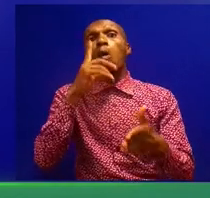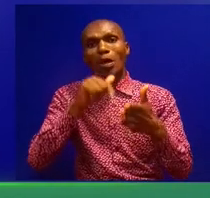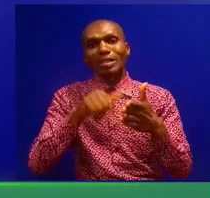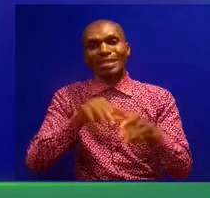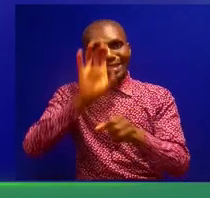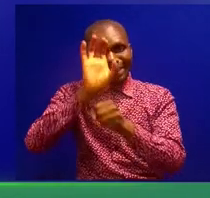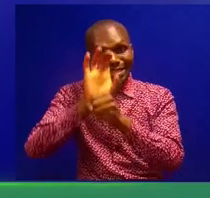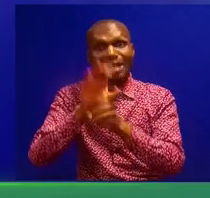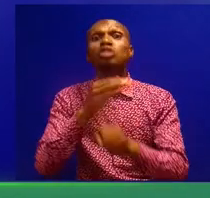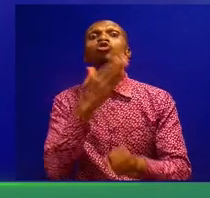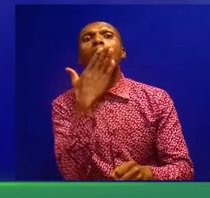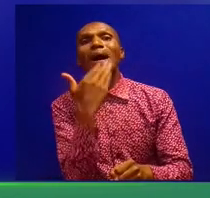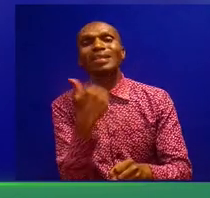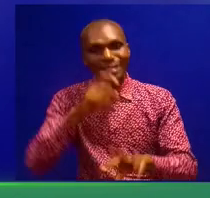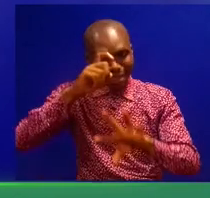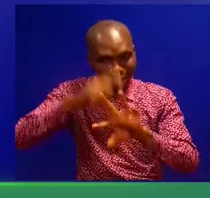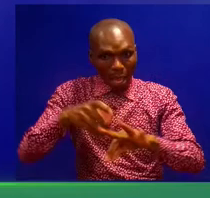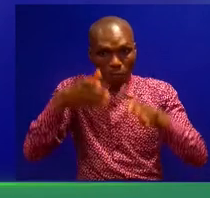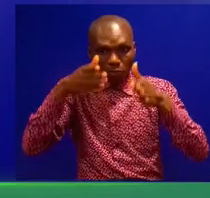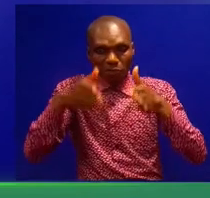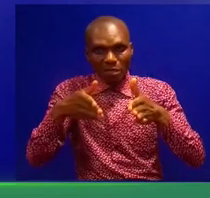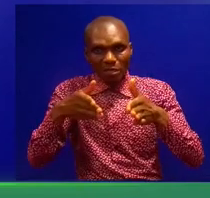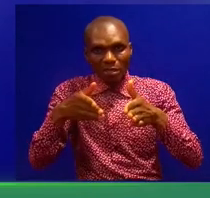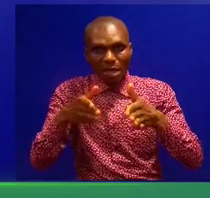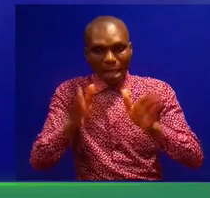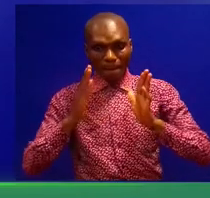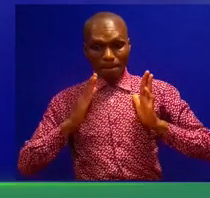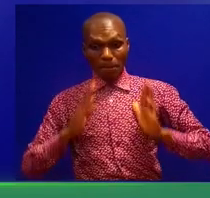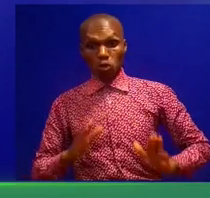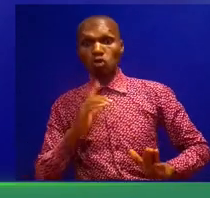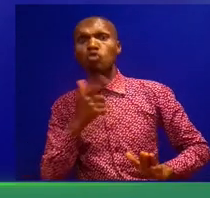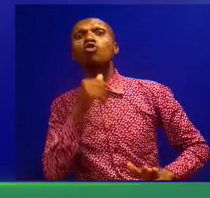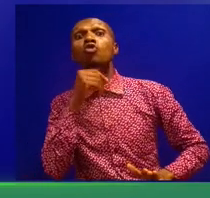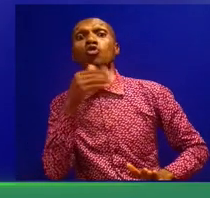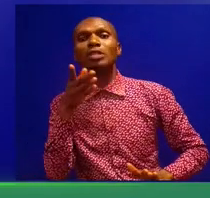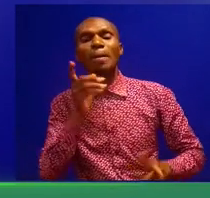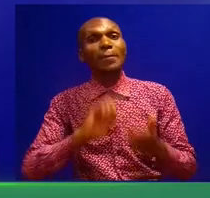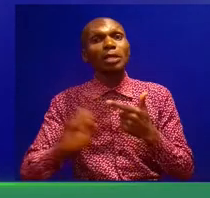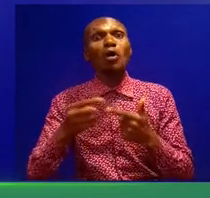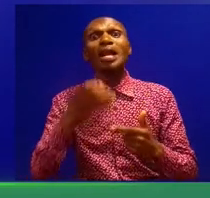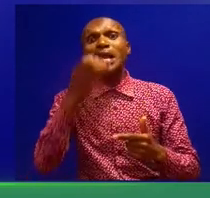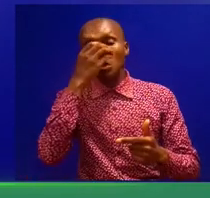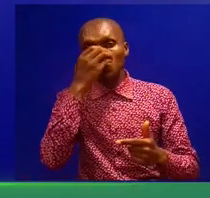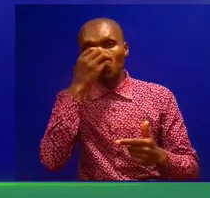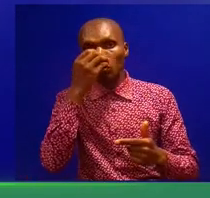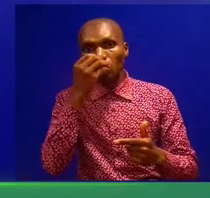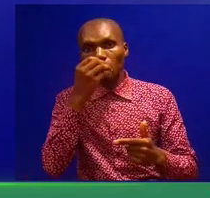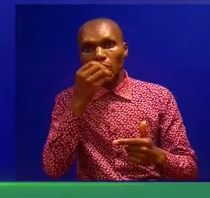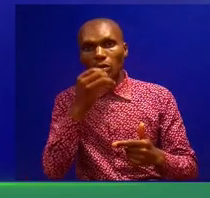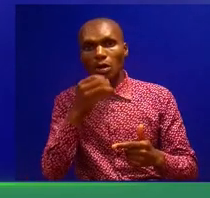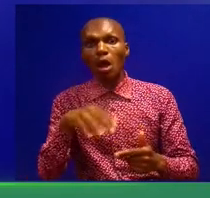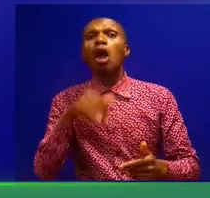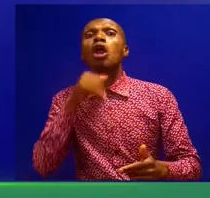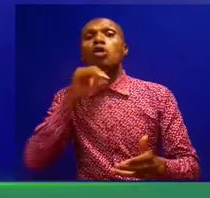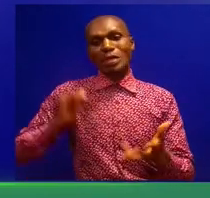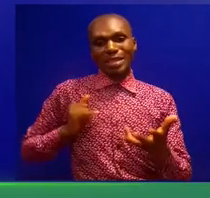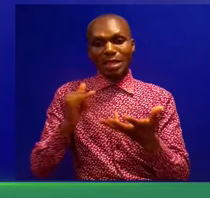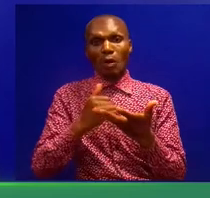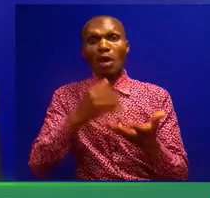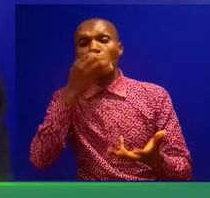ekerenga ke kanisa asenga kibune no itari monto ndoro jikoba otatika William Ruto Ntali itari recho Ruto